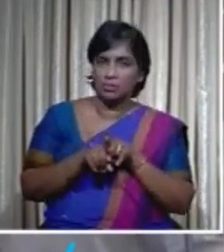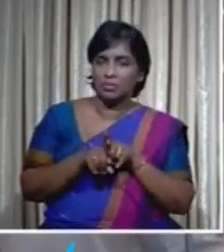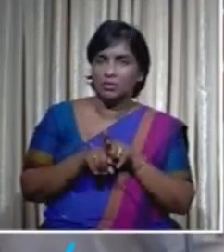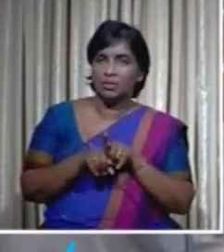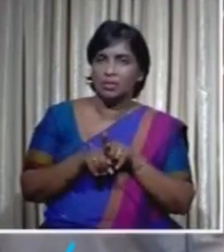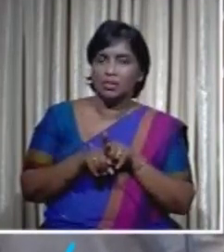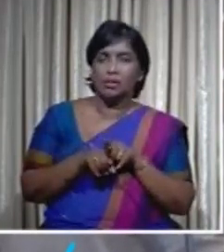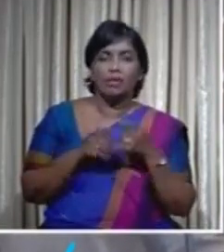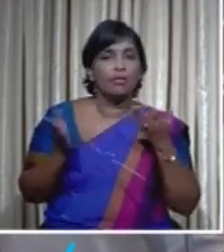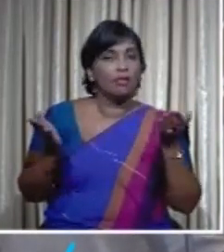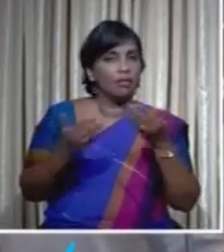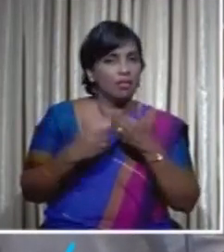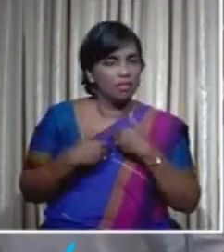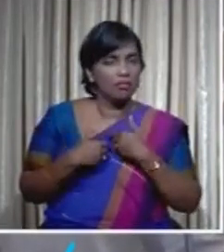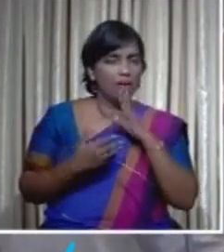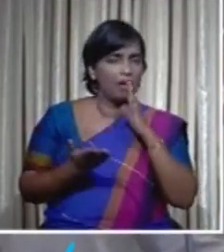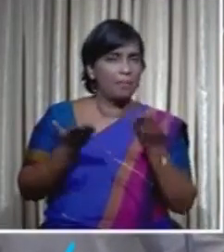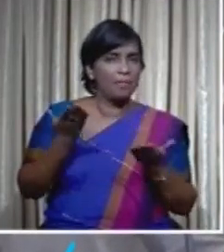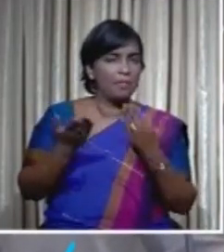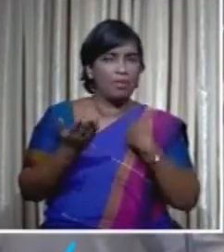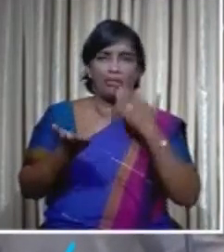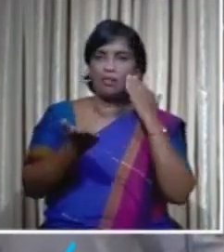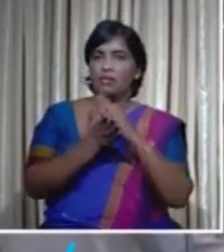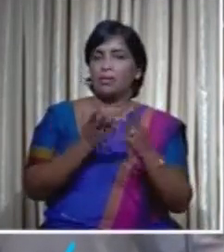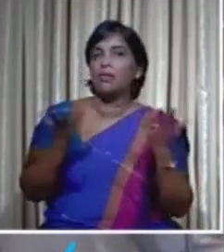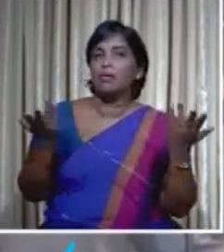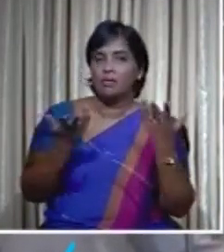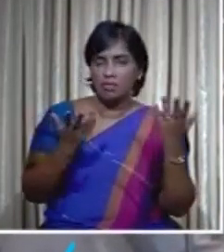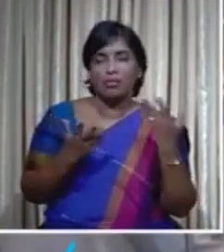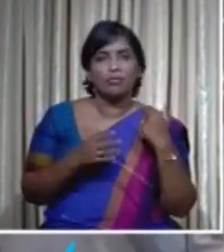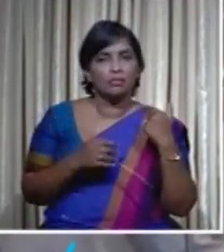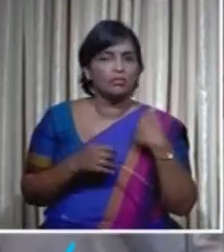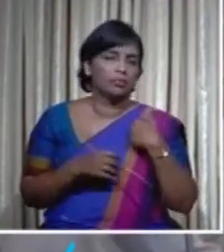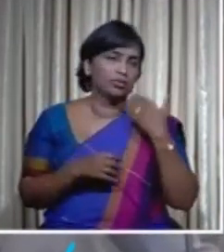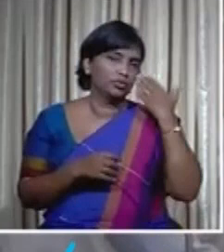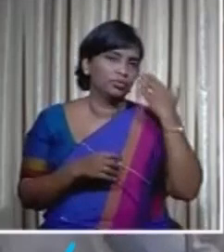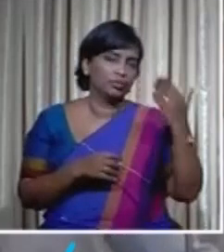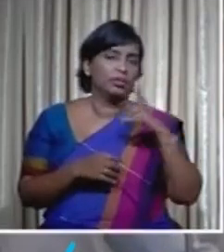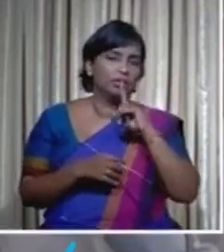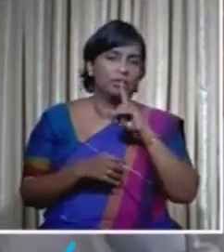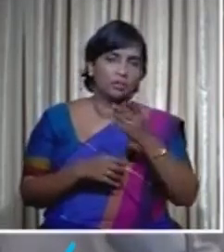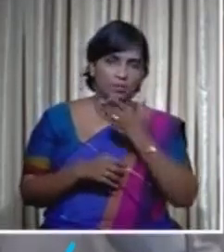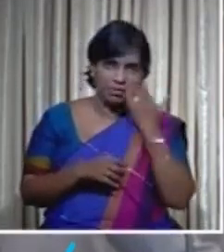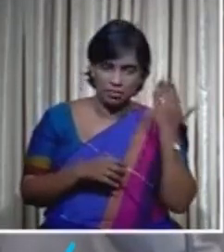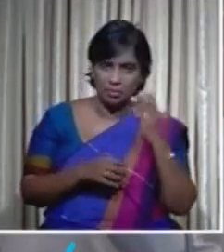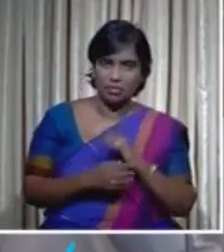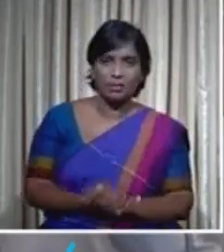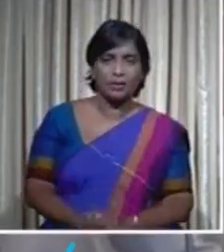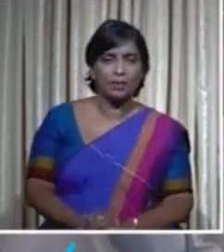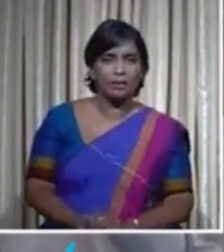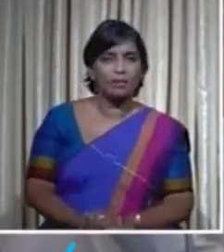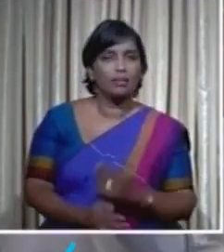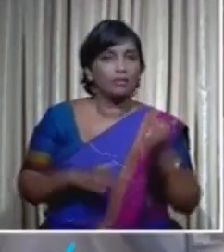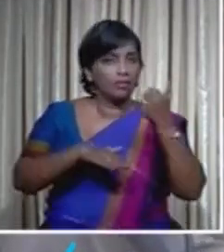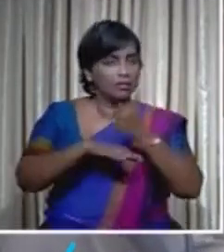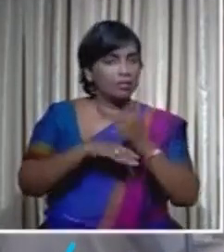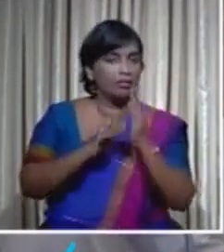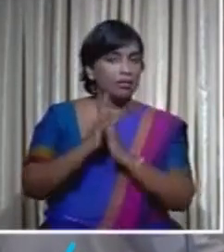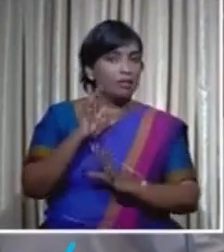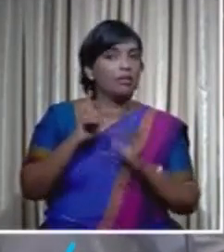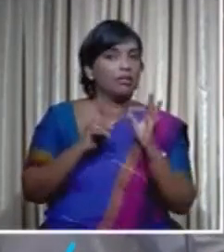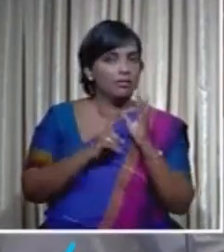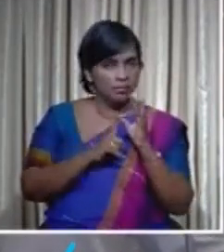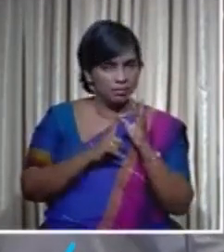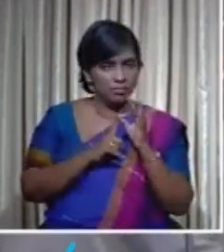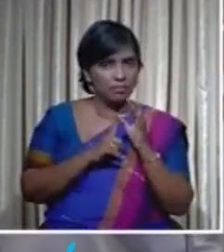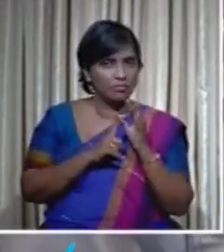என்பதைத்தான் இந்த இடத்திலே நாங்கள் வலியுறுத்துகிறோம். ஆகவேதான் கௌரவ தலைமை தாங்கும் உறுப்பினர் அவர்களே, நான் கேட்பது இந்த பிரதம